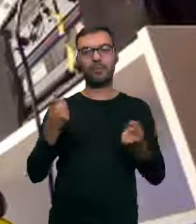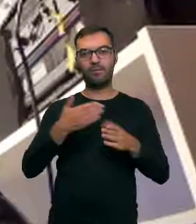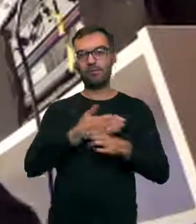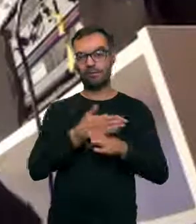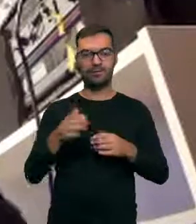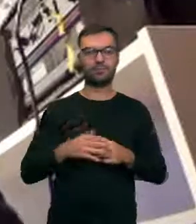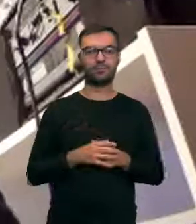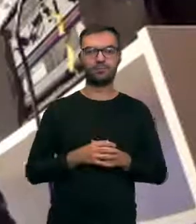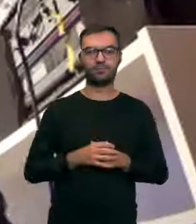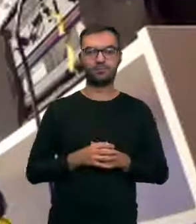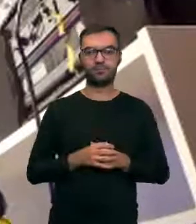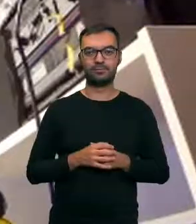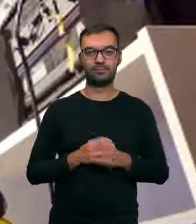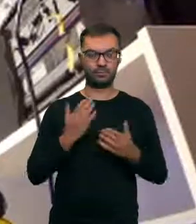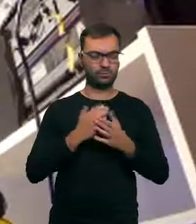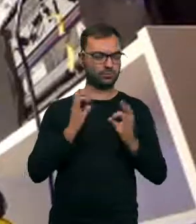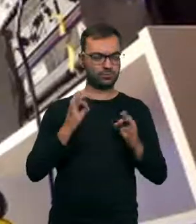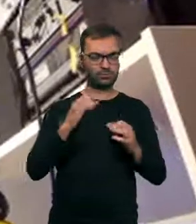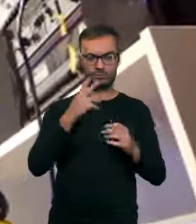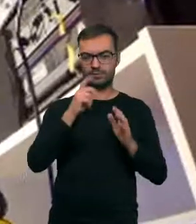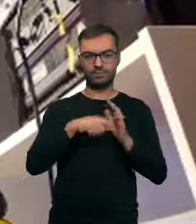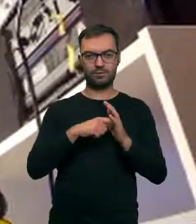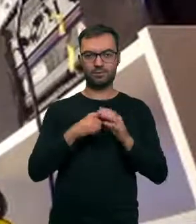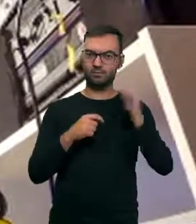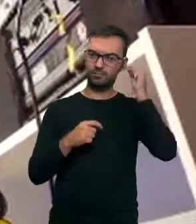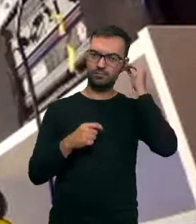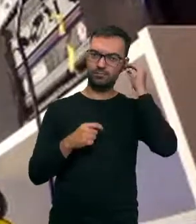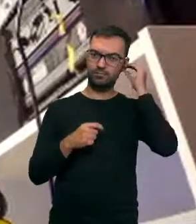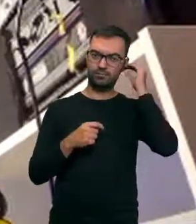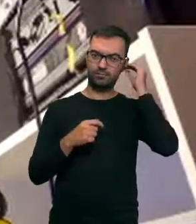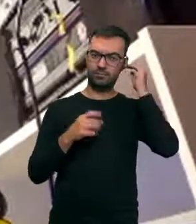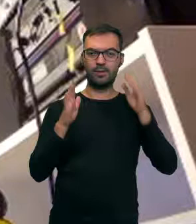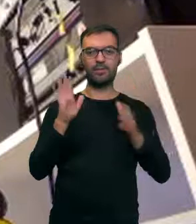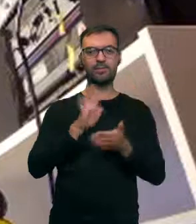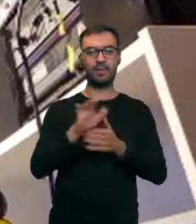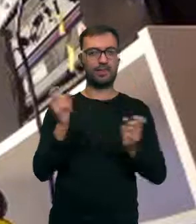że już dzisiaj ten film jest w 11 krajach.